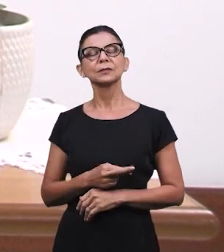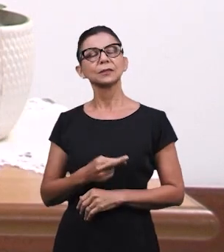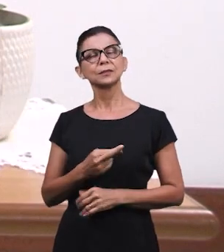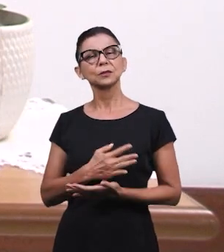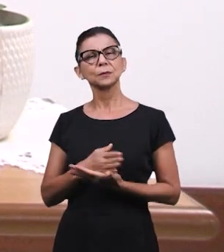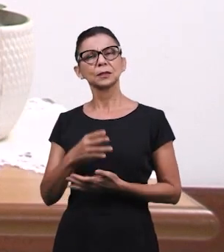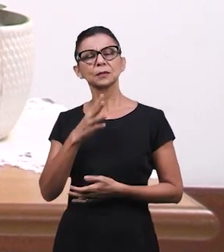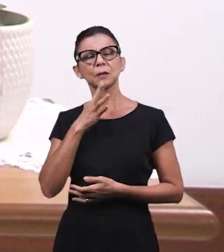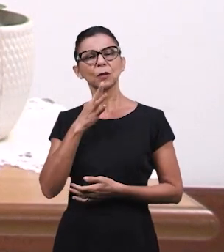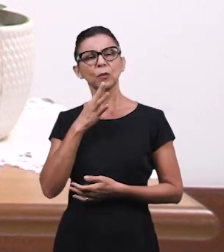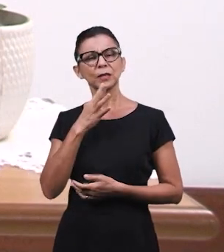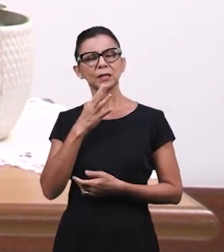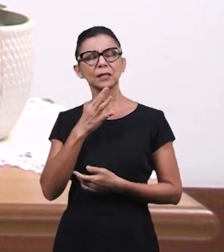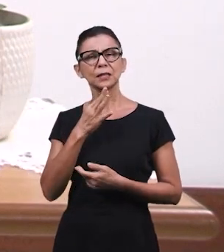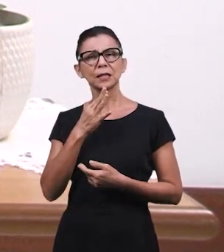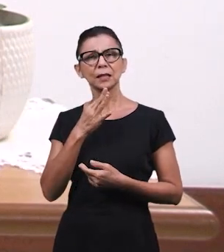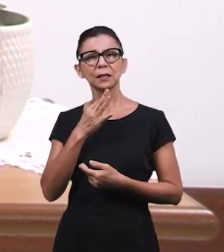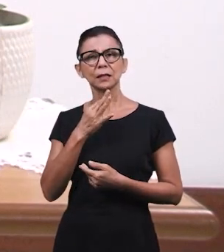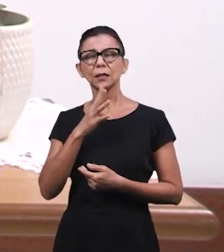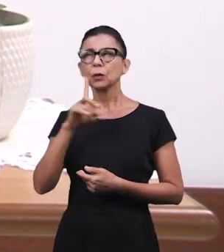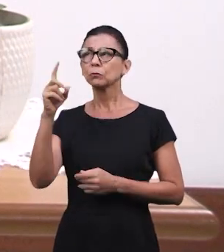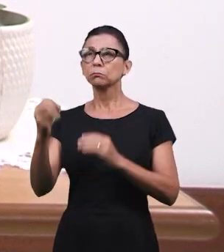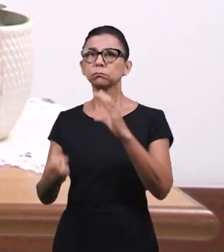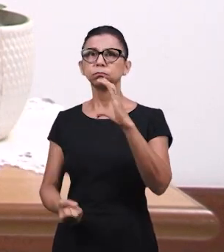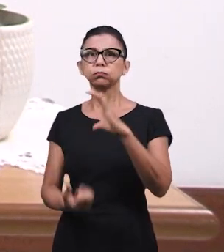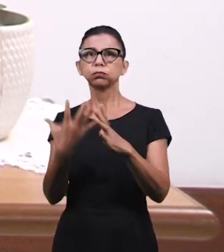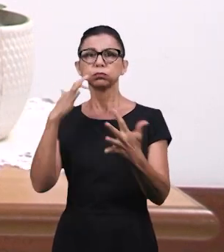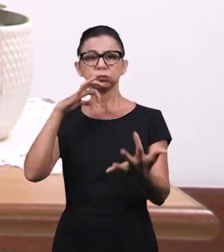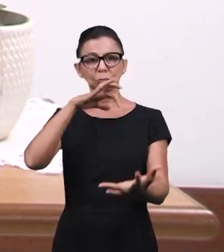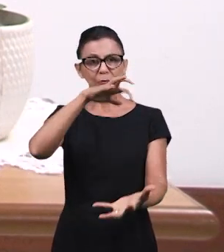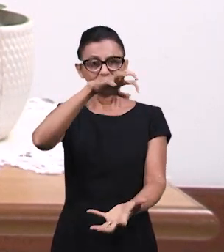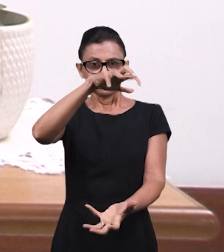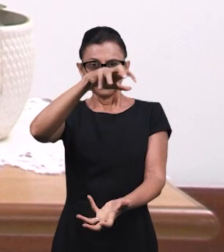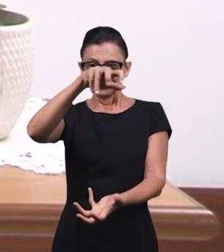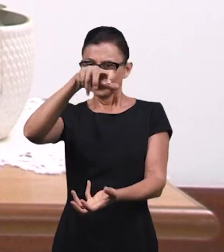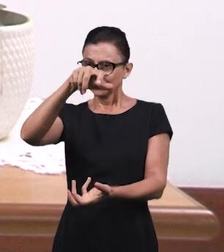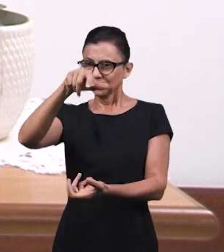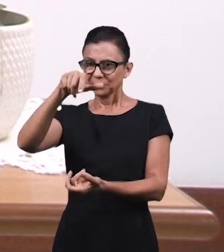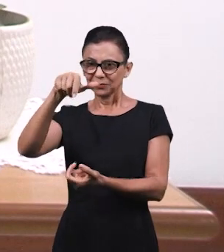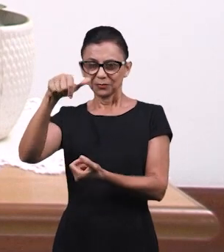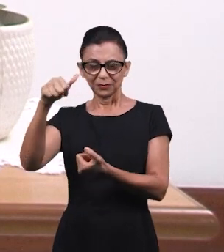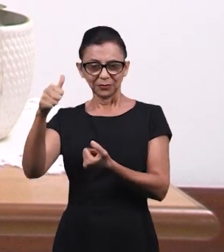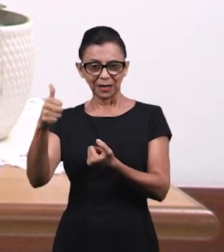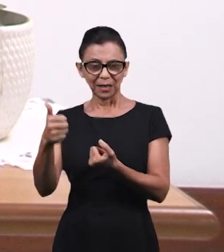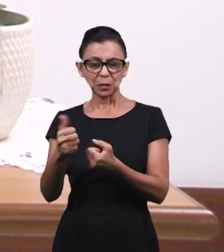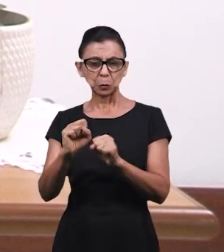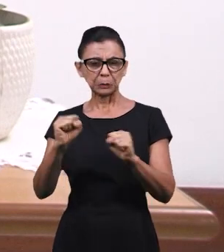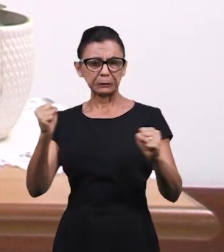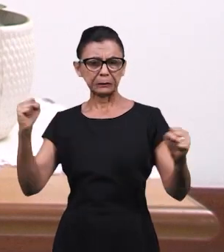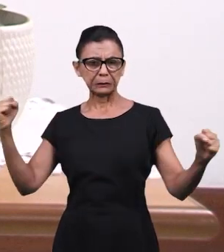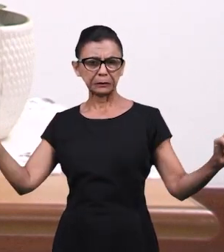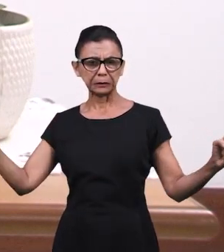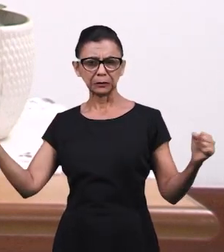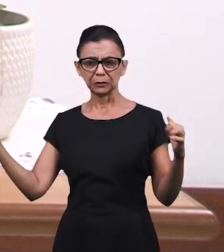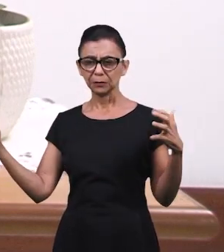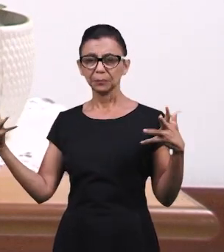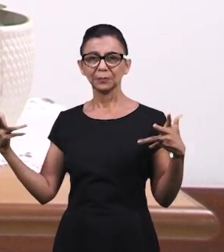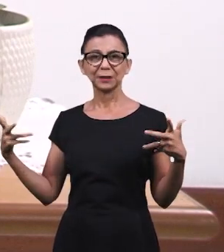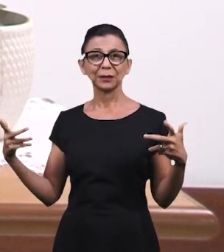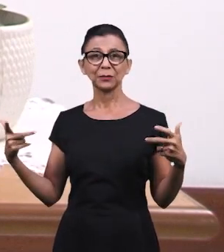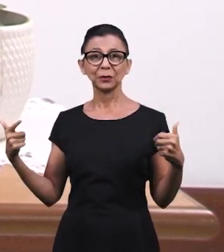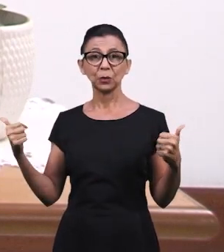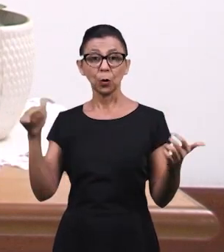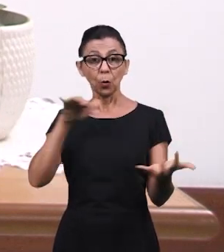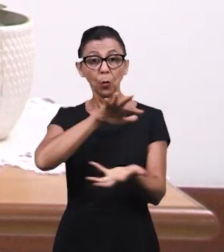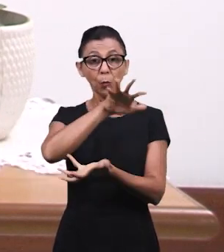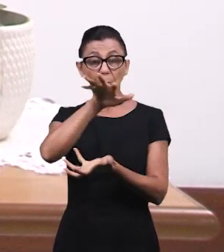Бога, который сотворил все видимое и невидимое, всю Вселенную, такую объемную, обширную Вселенную и